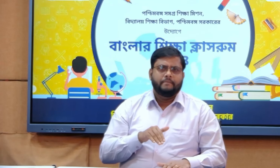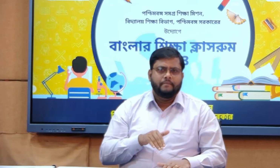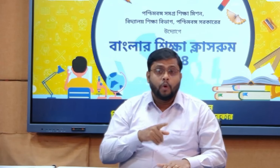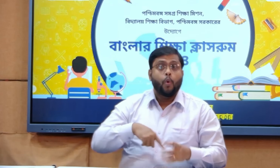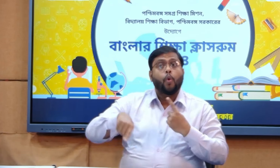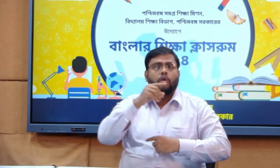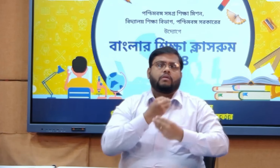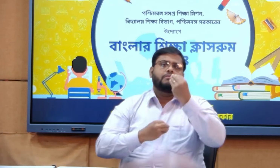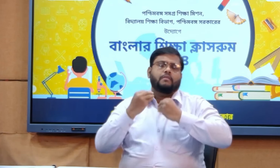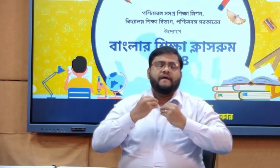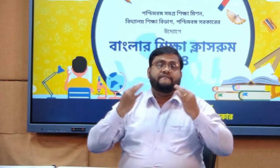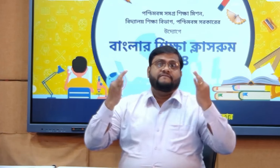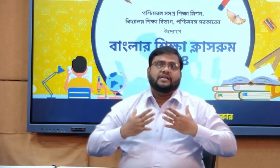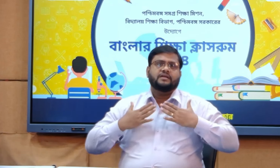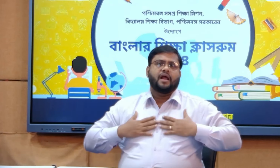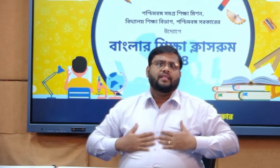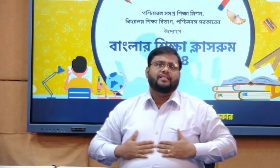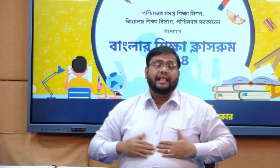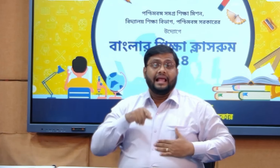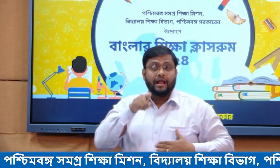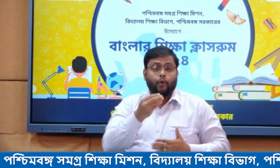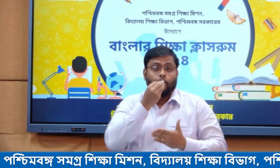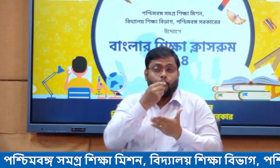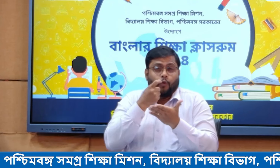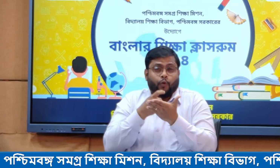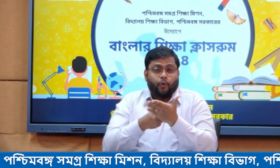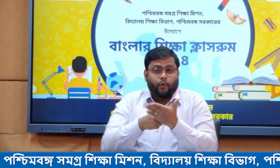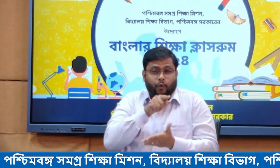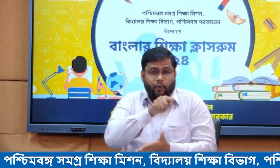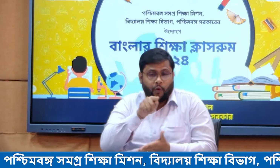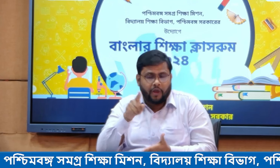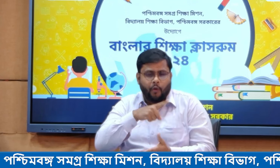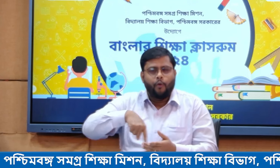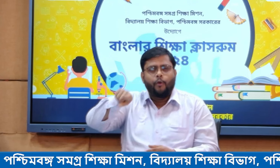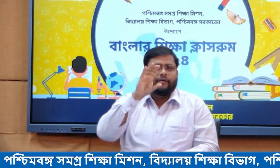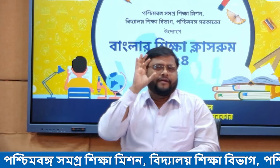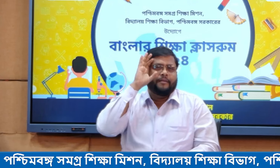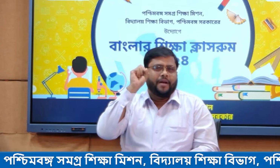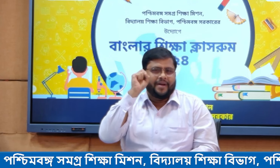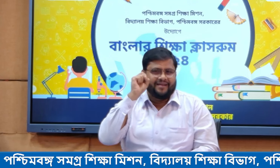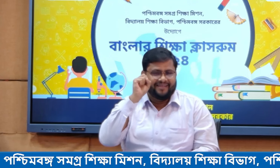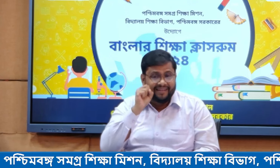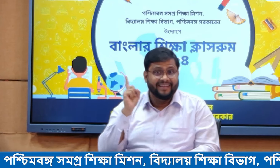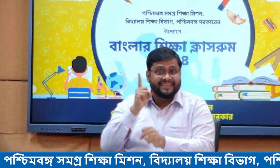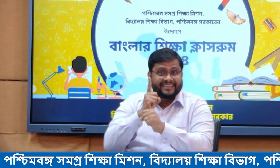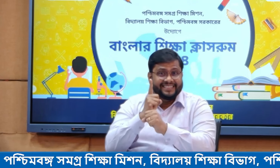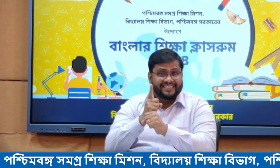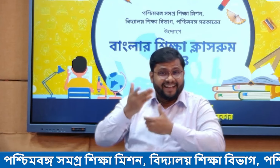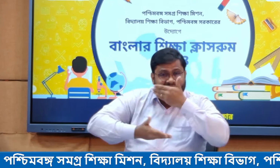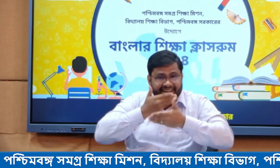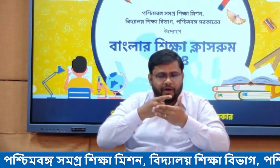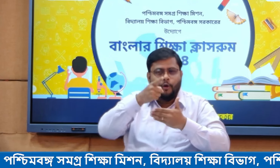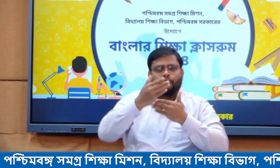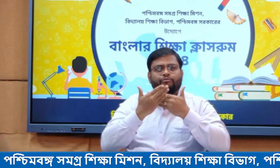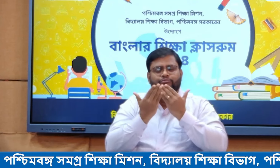পেটও পরিষ্কার হয় না তখন তার বিভিন্ন রকম অসুখ হতে পারে তাই জন্য সঠিক খাবার খাওয়া এবং সেটা সঠিকভাবে হজম